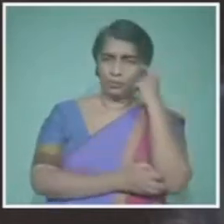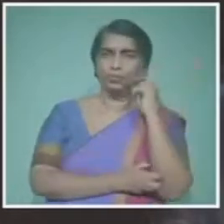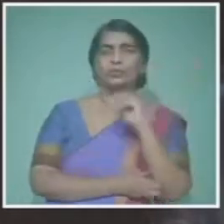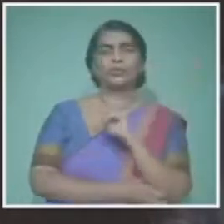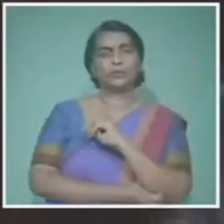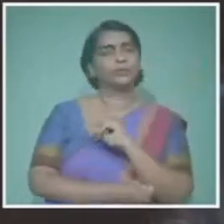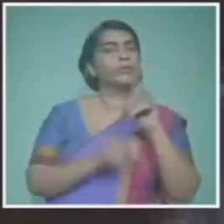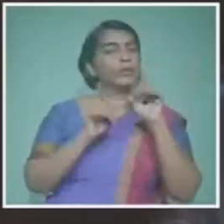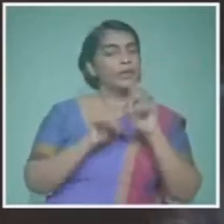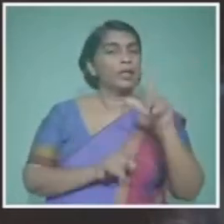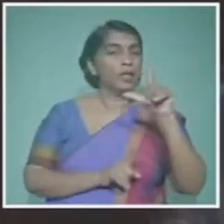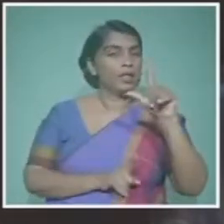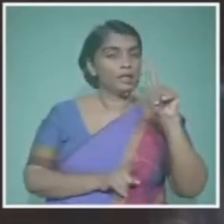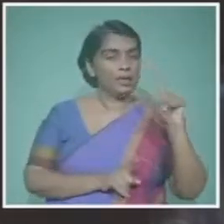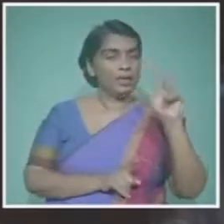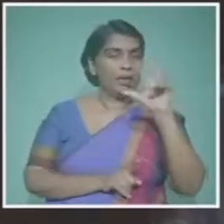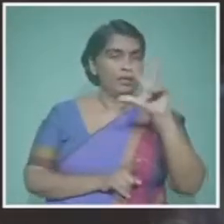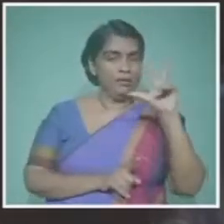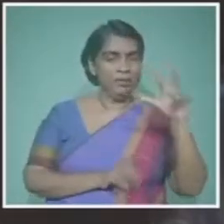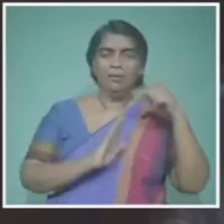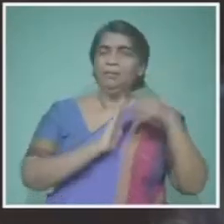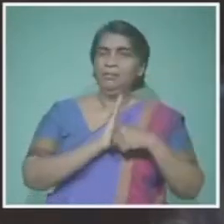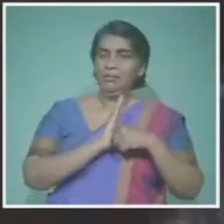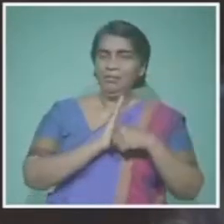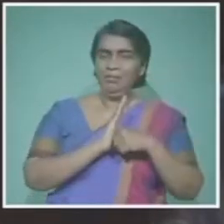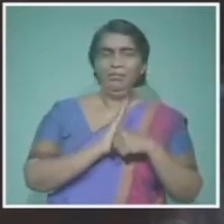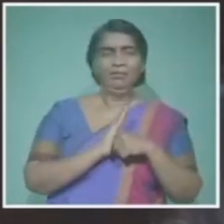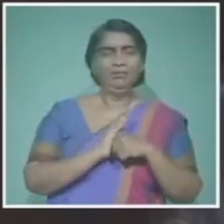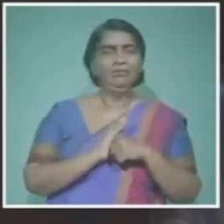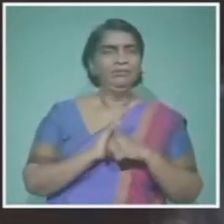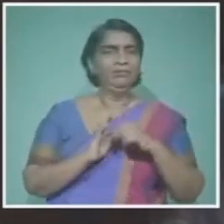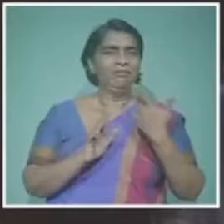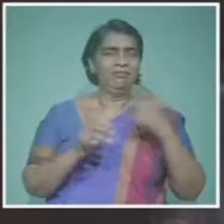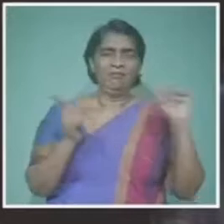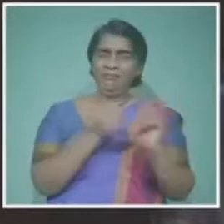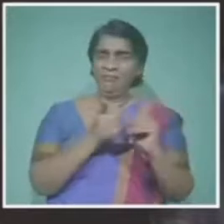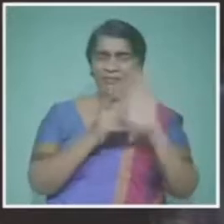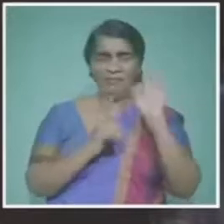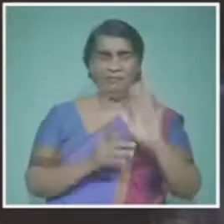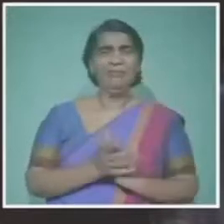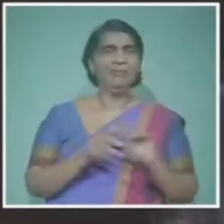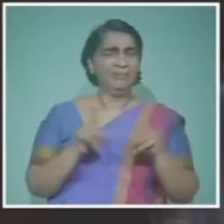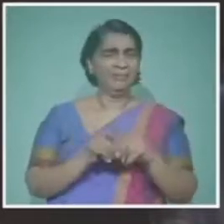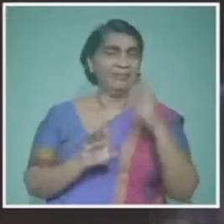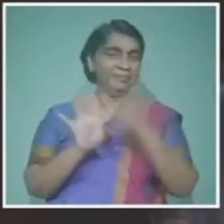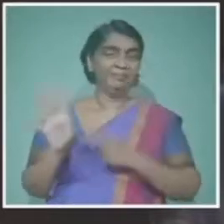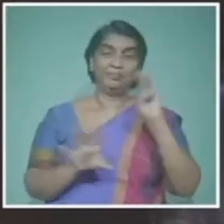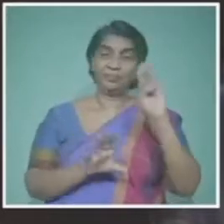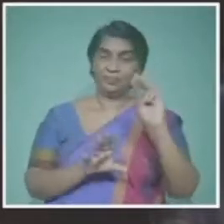වගේ 71 88 දකුණේ සන්නද්ධ අරගල තිබුණා. ඒ වගේ